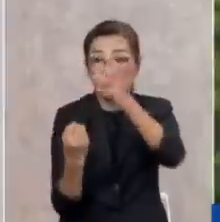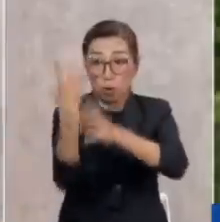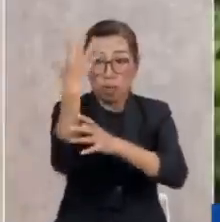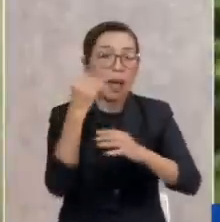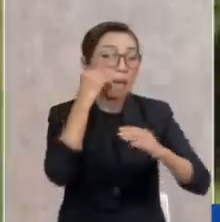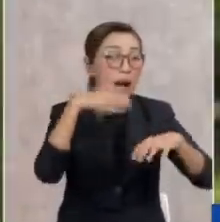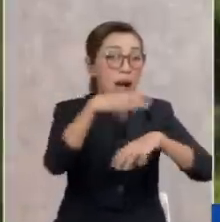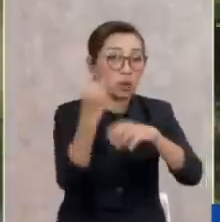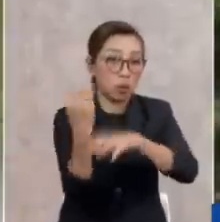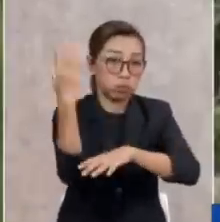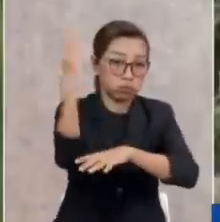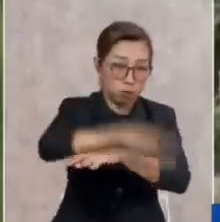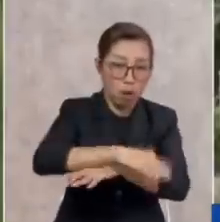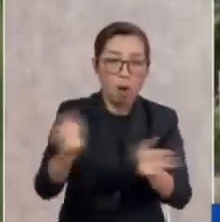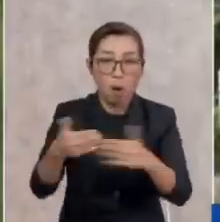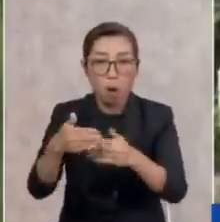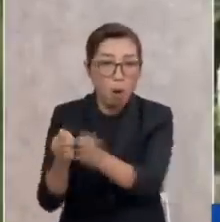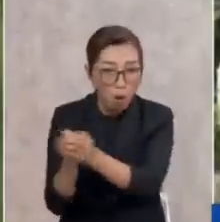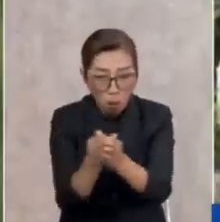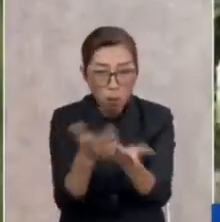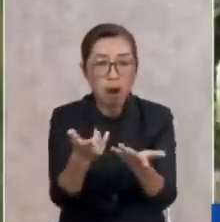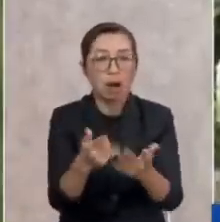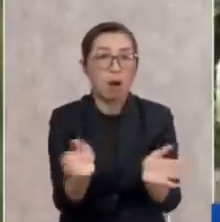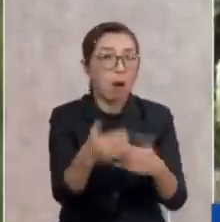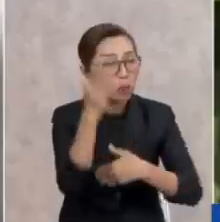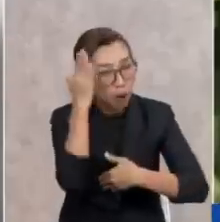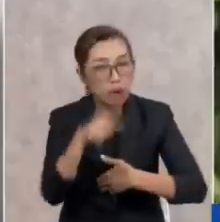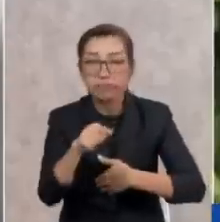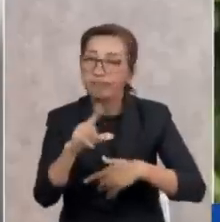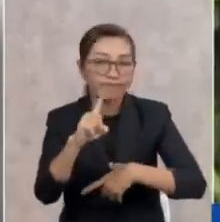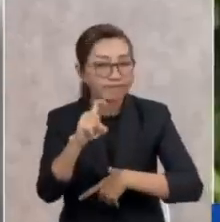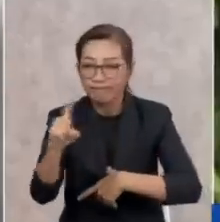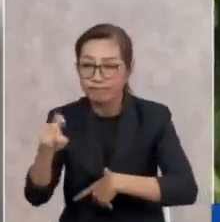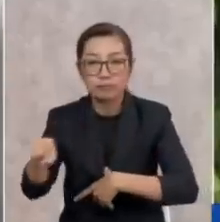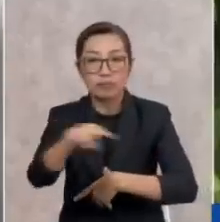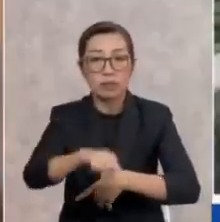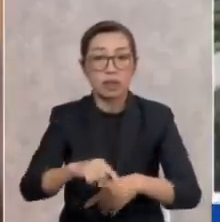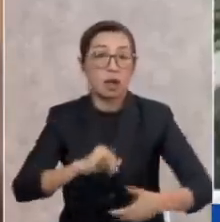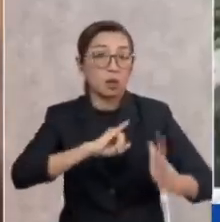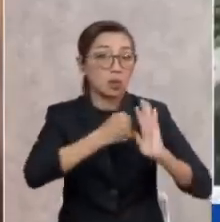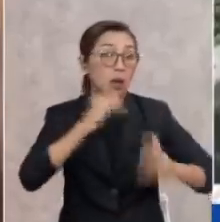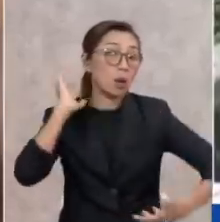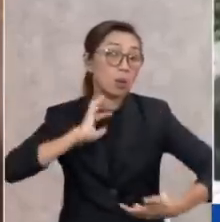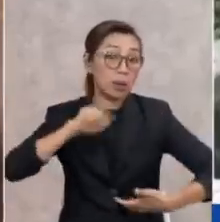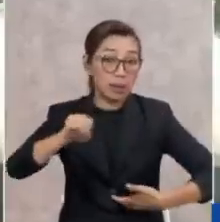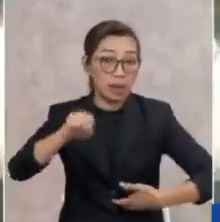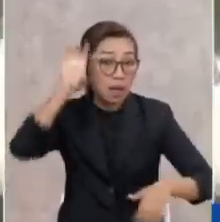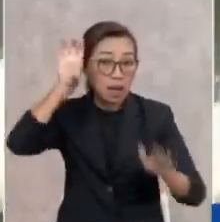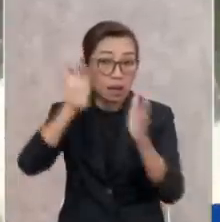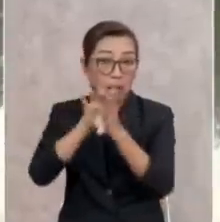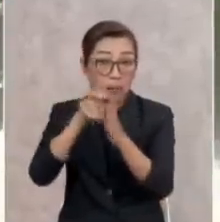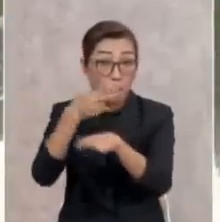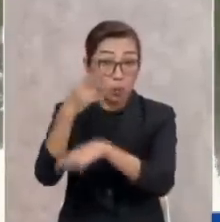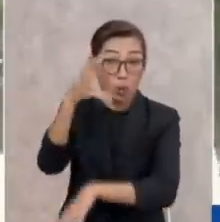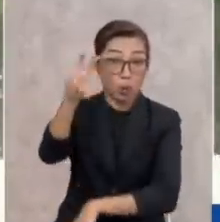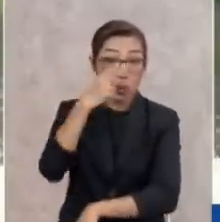ชาชนห้องครัวห้องนอนเนี่ยพังเสียหายในหลายพื้นที่นะคะส่วนที่จังหวัดลพบุรีค่ะภาพที่เห็นคุณผู้ชมไปดู